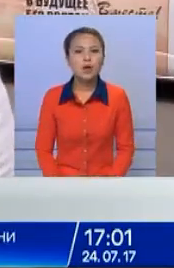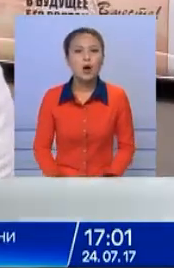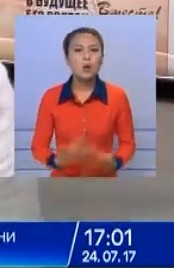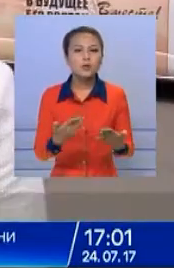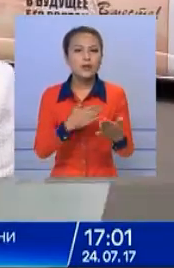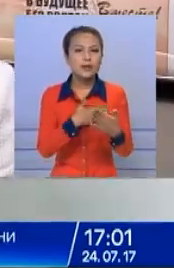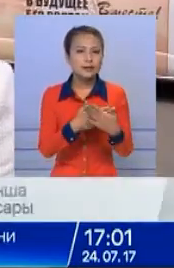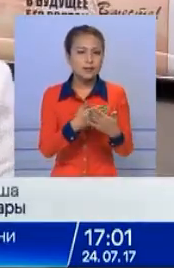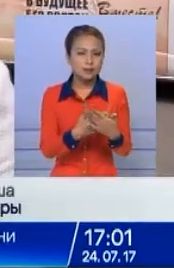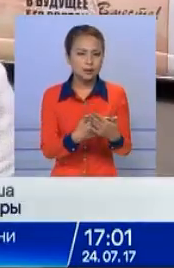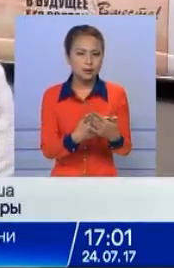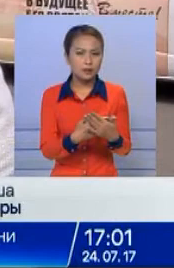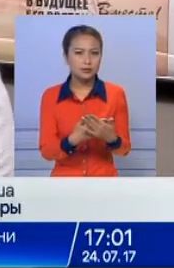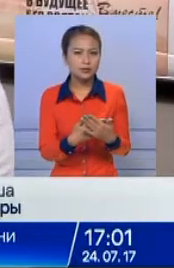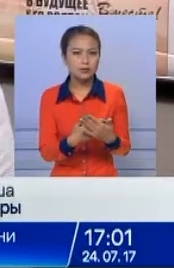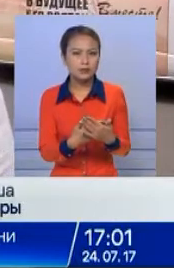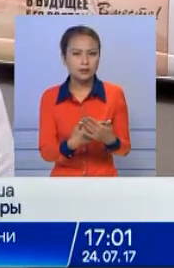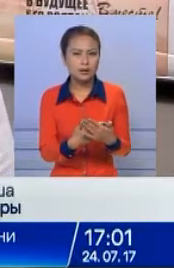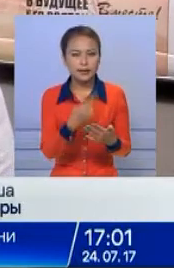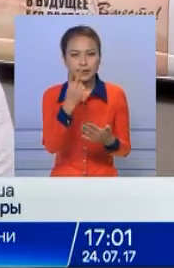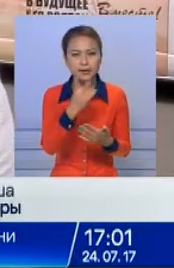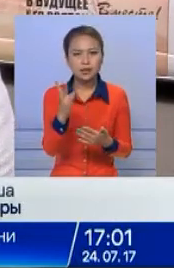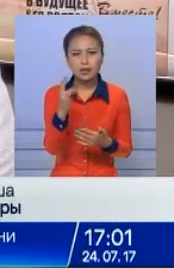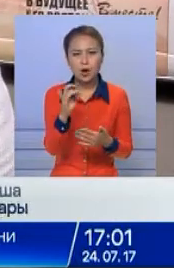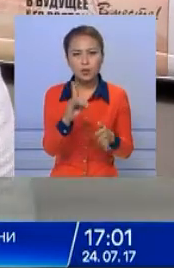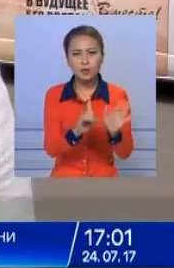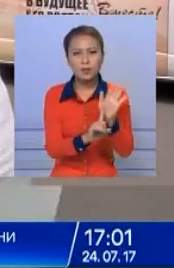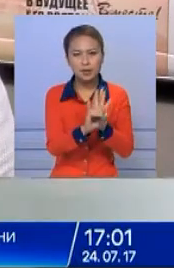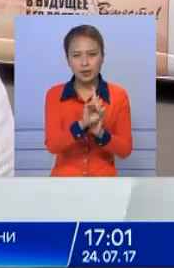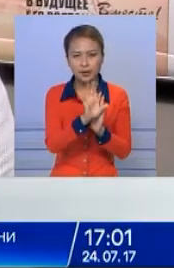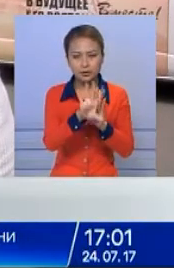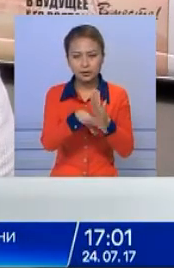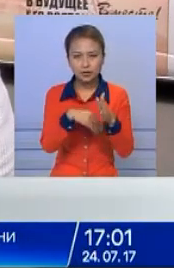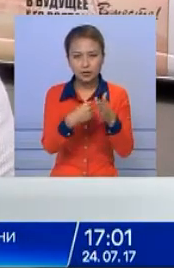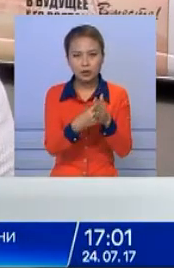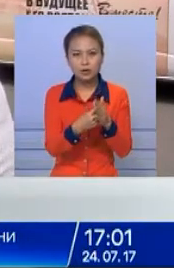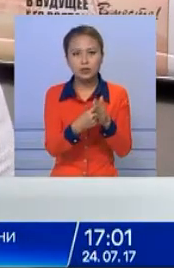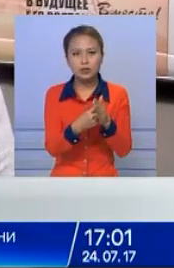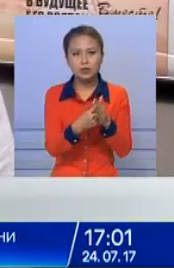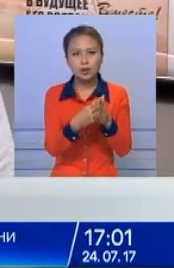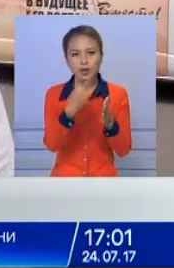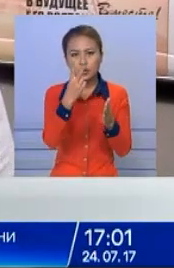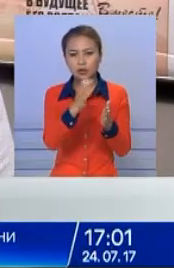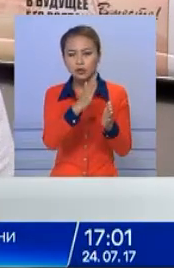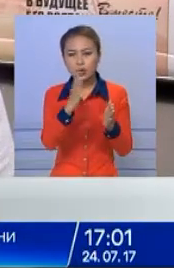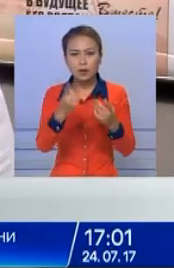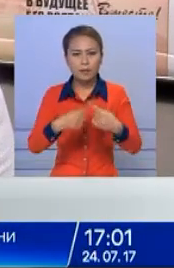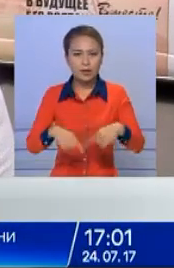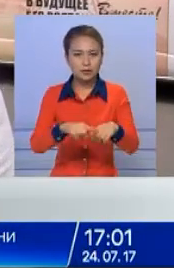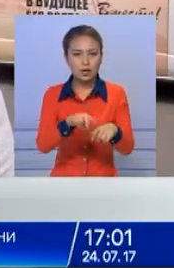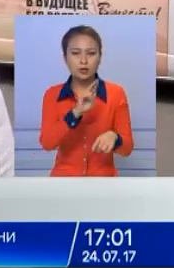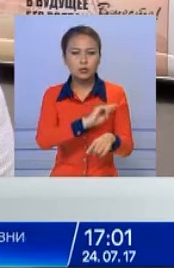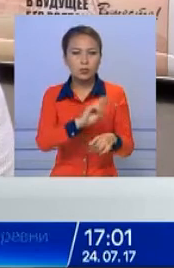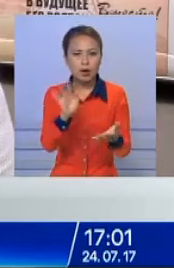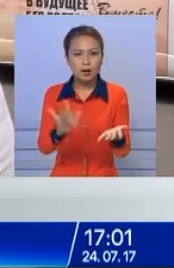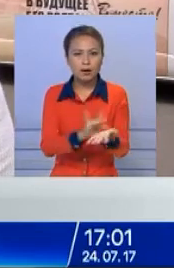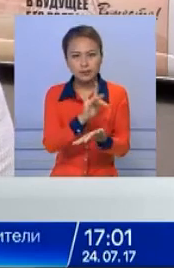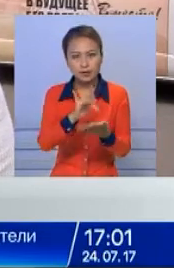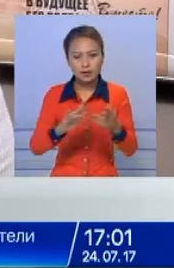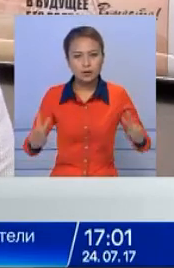көлемінде біз 2-ші наурыздан бері, жаңа айтып кеттім, 205 осы еңбек ұжымын барлығын Астана қаласы бойынша